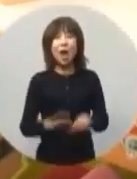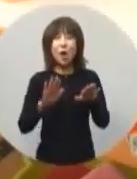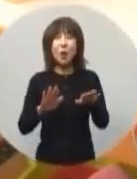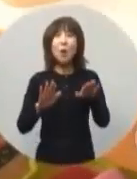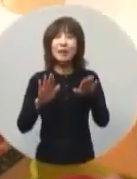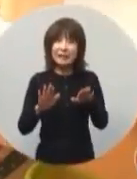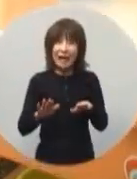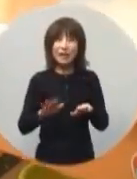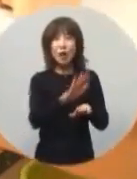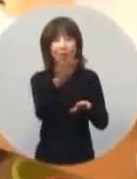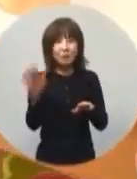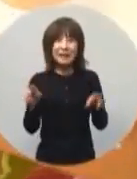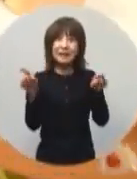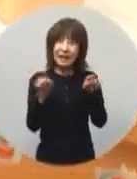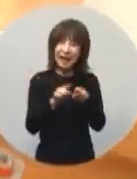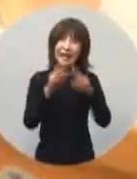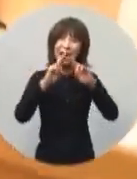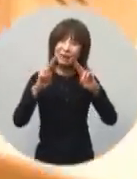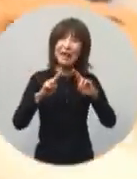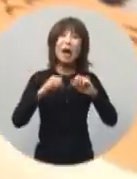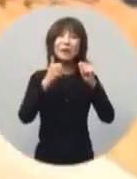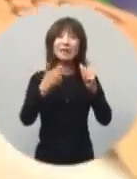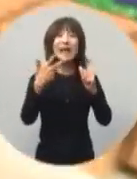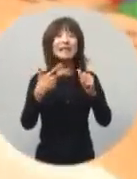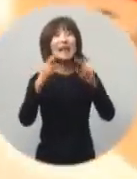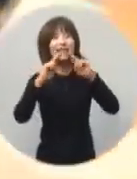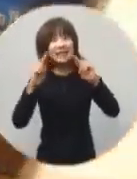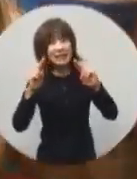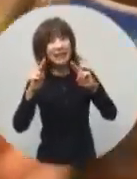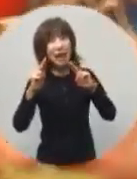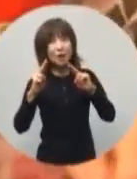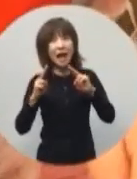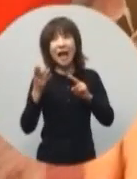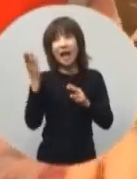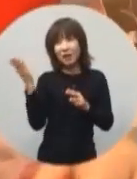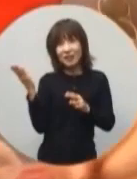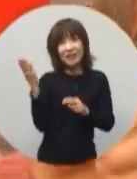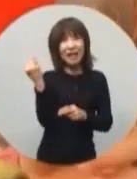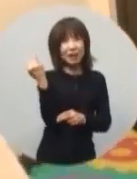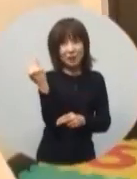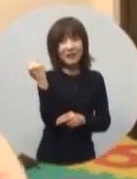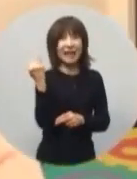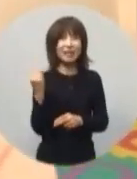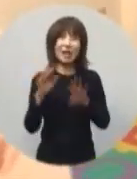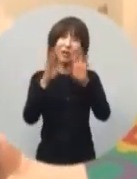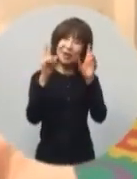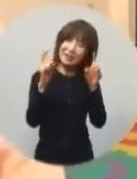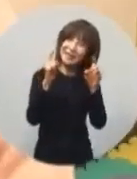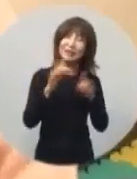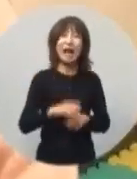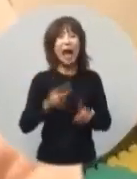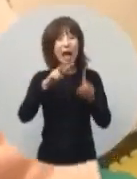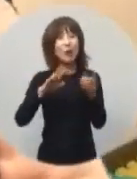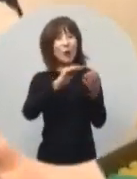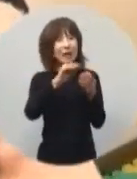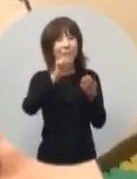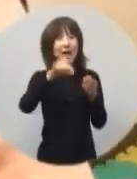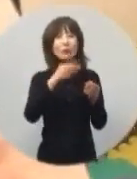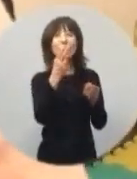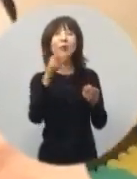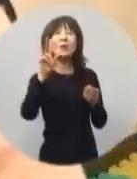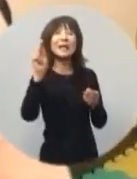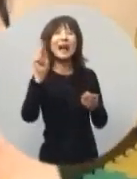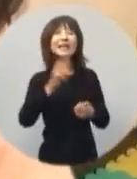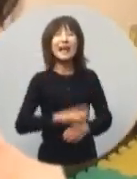回のみんなで歌おう茅ヶ崎歯科に登場するのはこちらの女の子。 こんにちは、くろものどかです